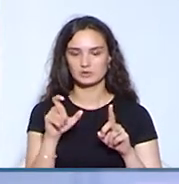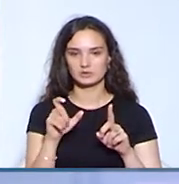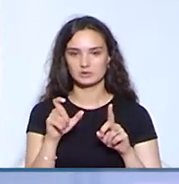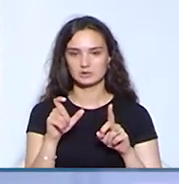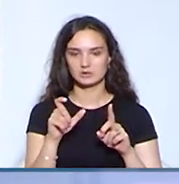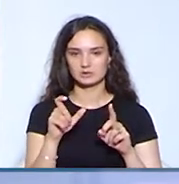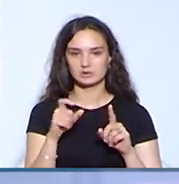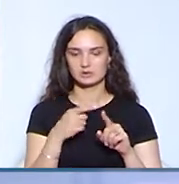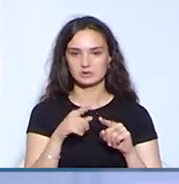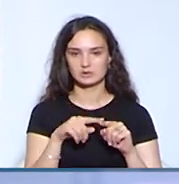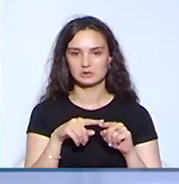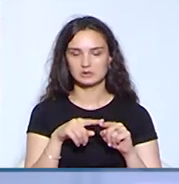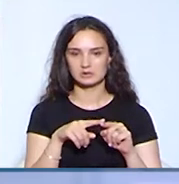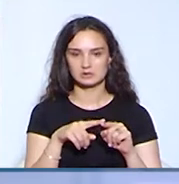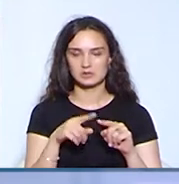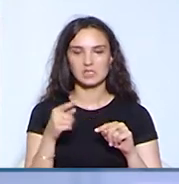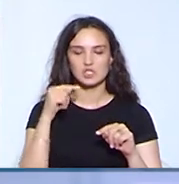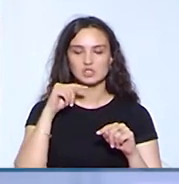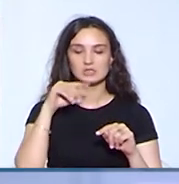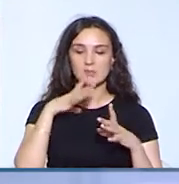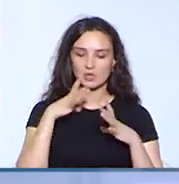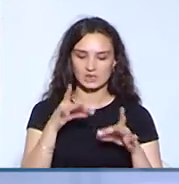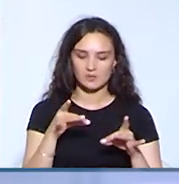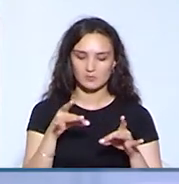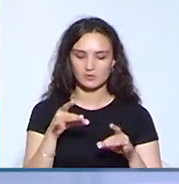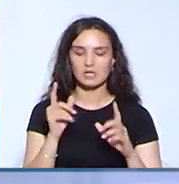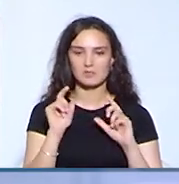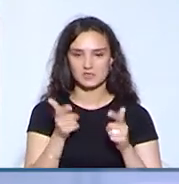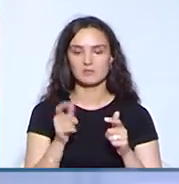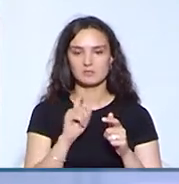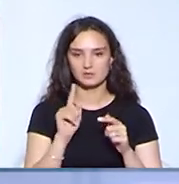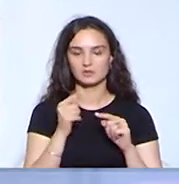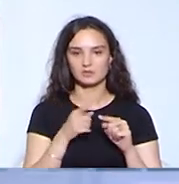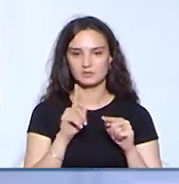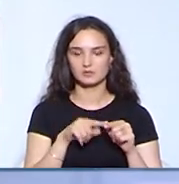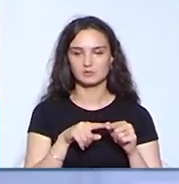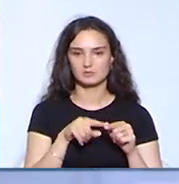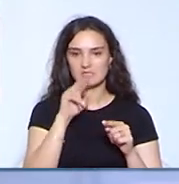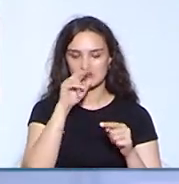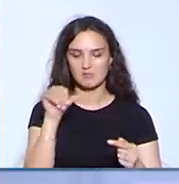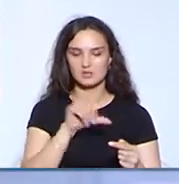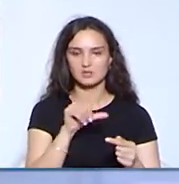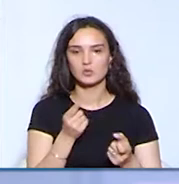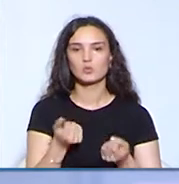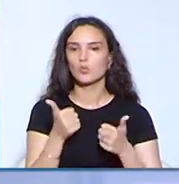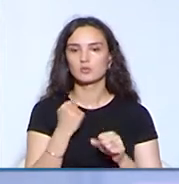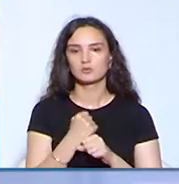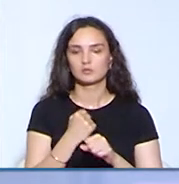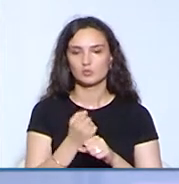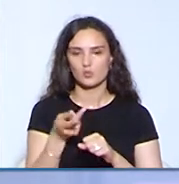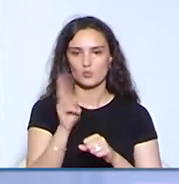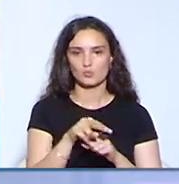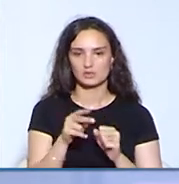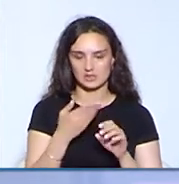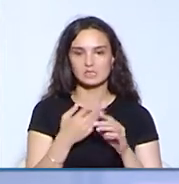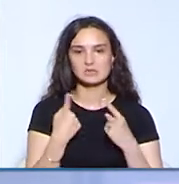დამოკიდებული და ეგზოშინაგან დამოკიდებული ფაქტორები. და მეთანხმებით რომ წამლის შეყვანის ორი გზა არსებობს. ანუ რამოდენიმე